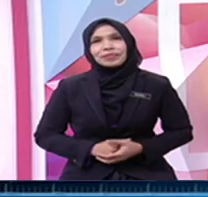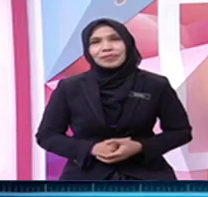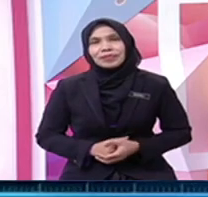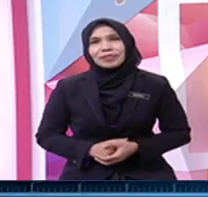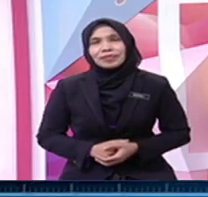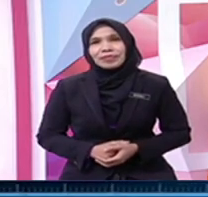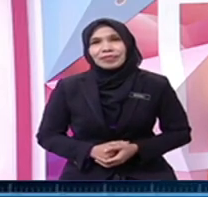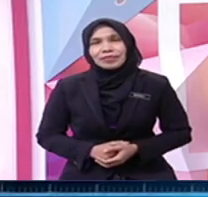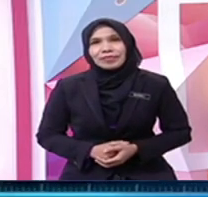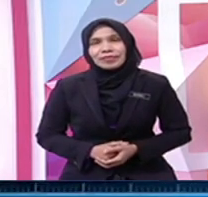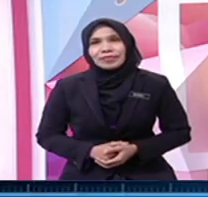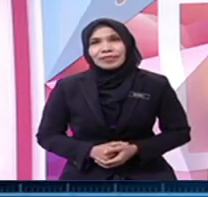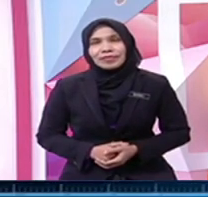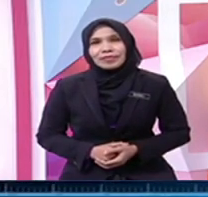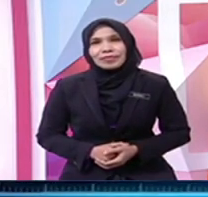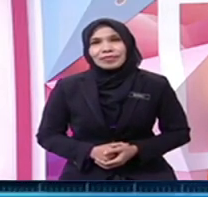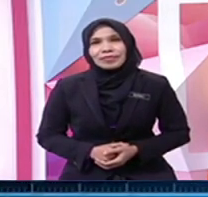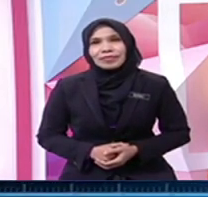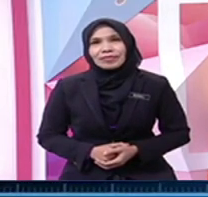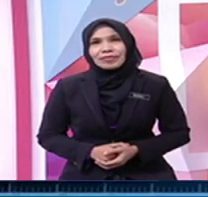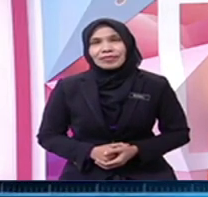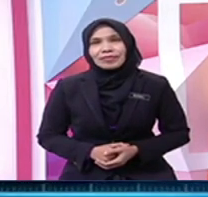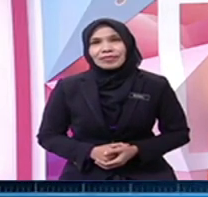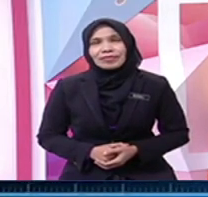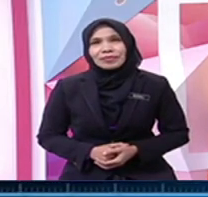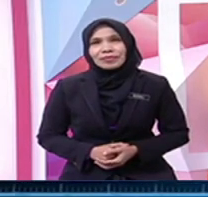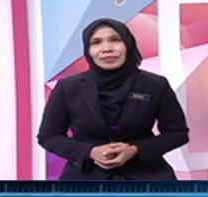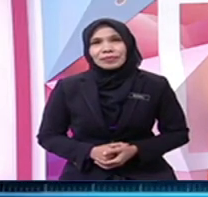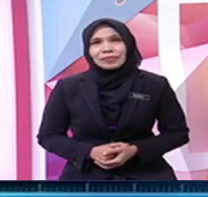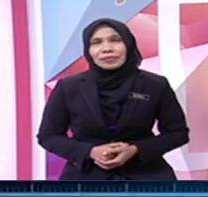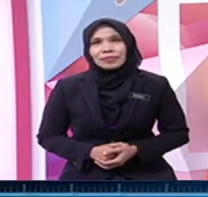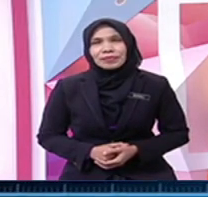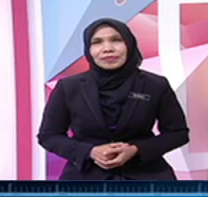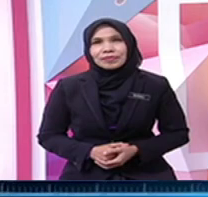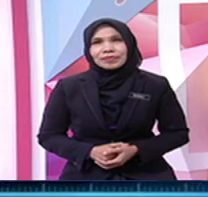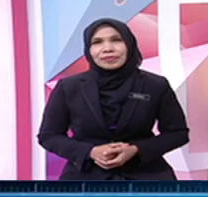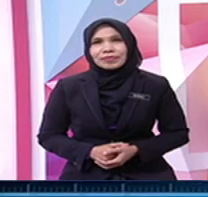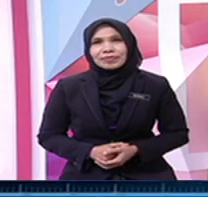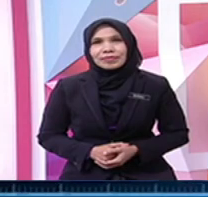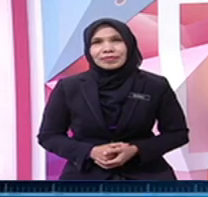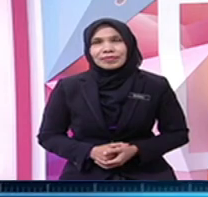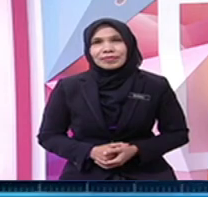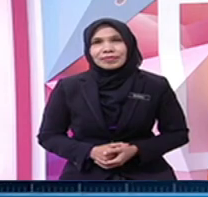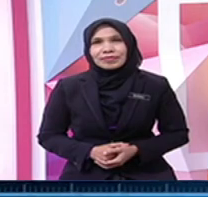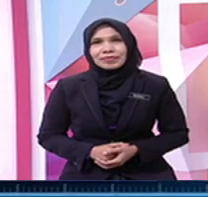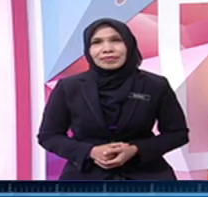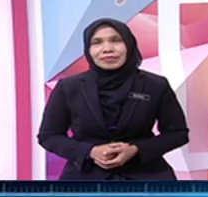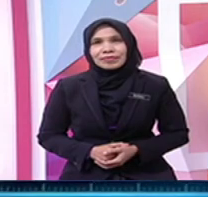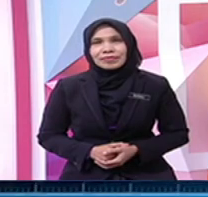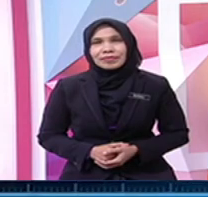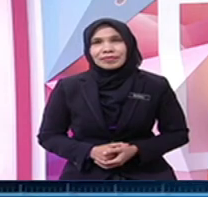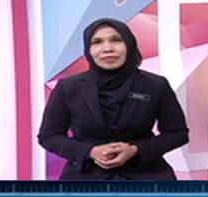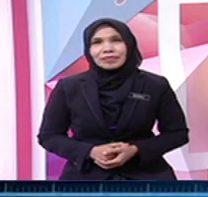di Bandar white telah jatuh sakit disebabkan tidak mengamalkan gaya hidup sehat oleh itu dalam misi kali ini